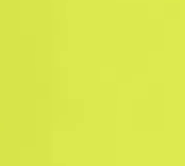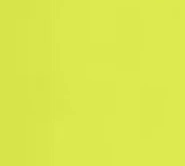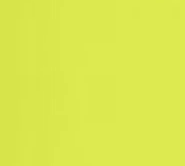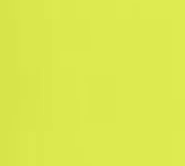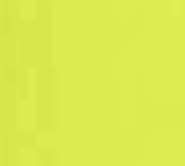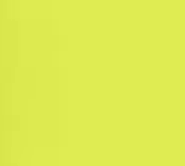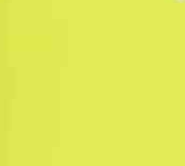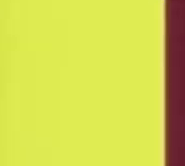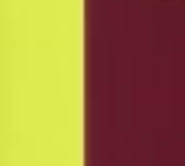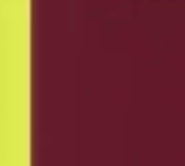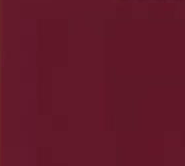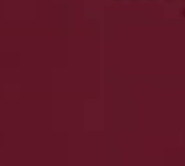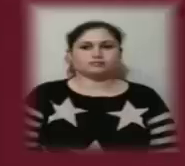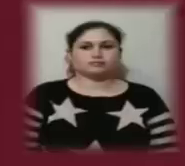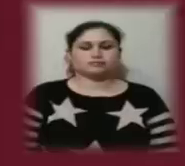Музика